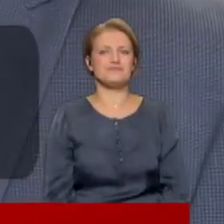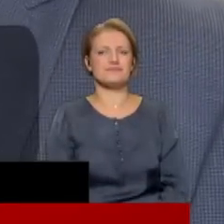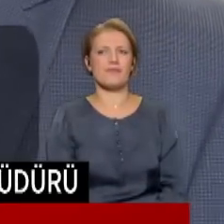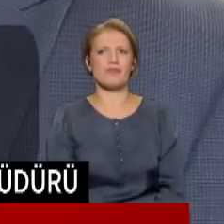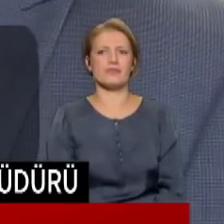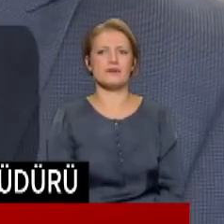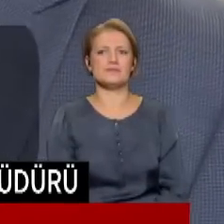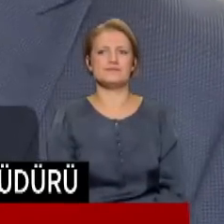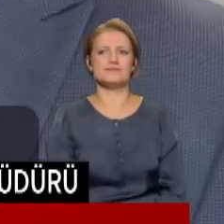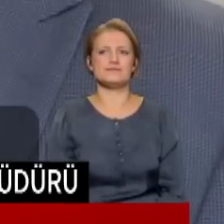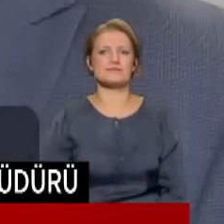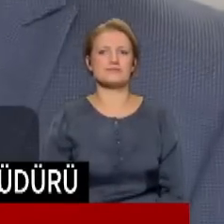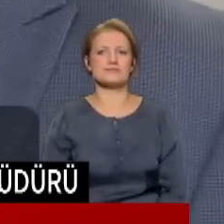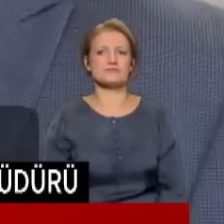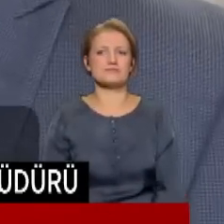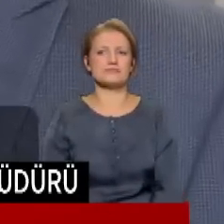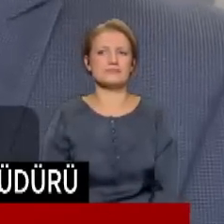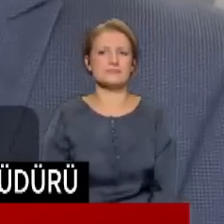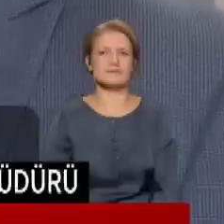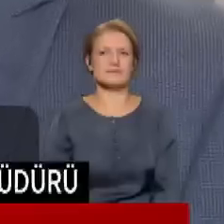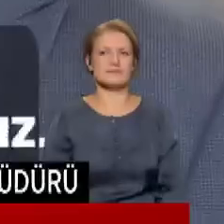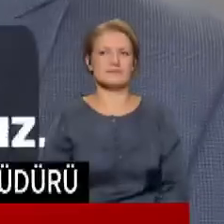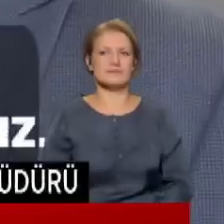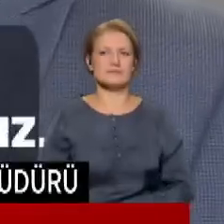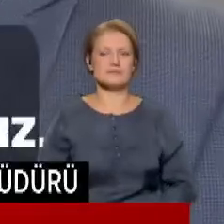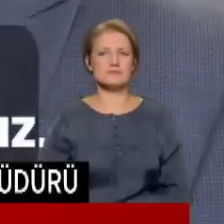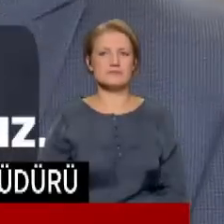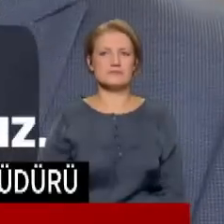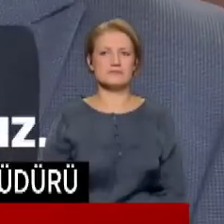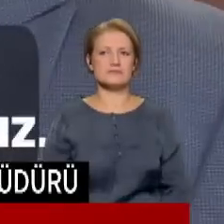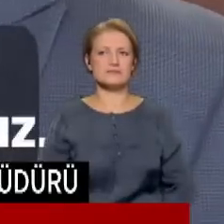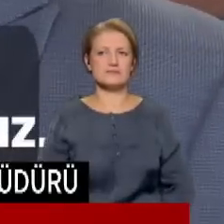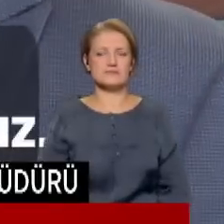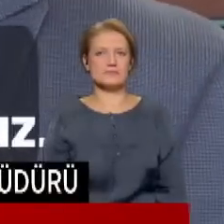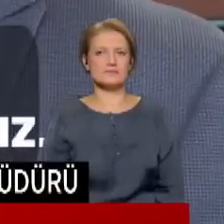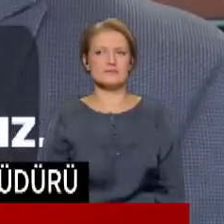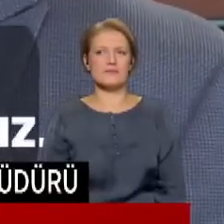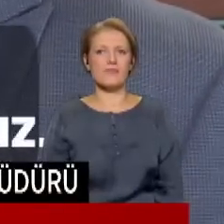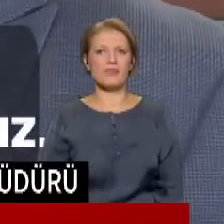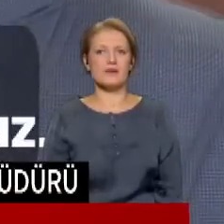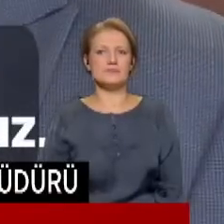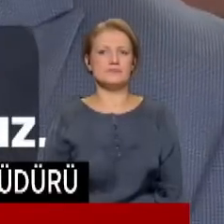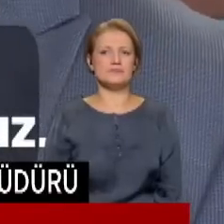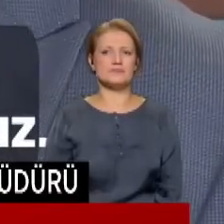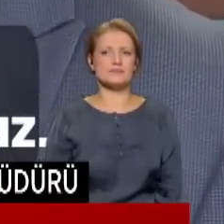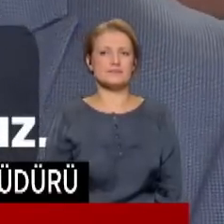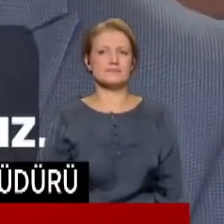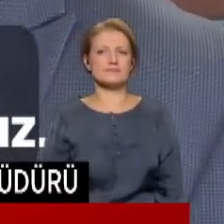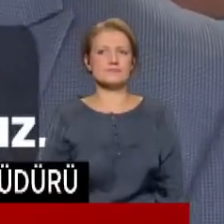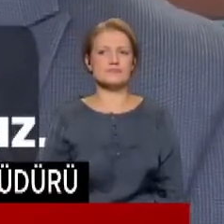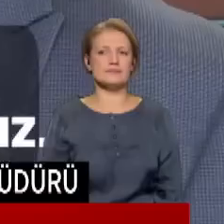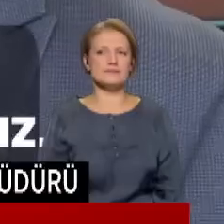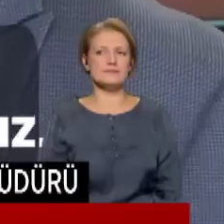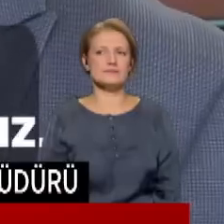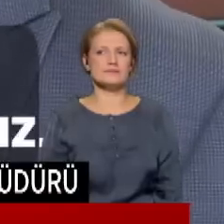Anadolu'nun ortası Konya'da bile deprem olmaz denilen yerlerde deprem oluyor. Faya ne kadar yakınsanız, zemininiz ne kadar kötü bir zeminse çok